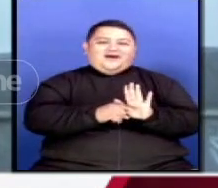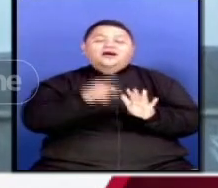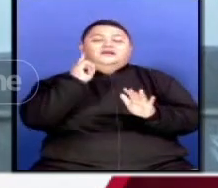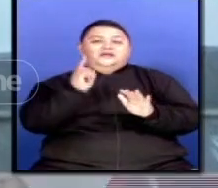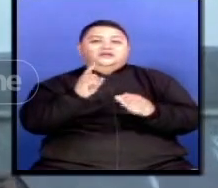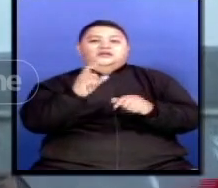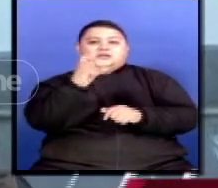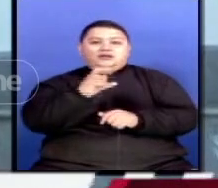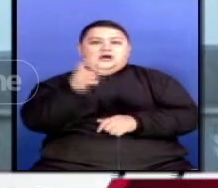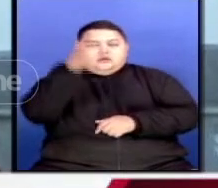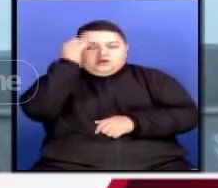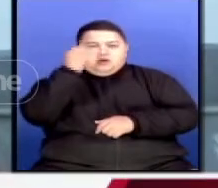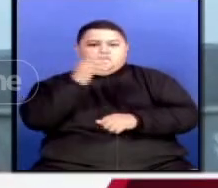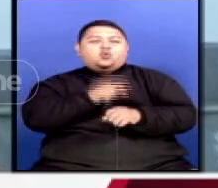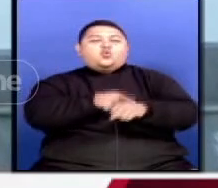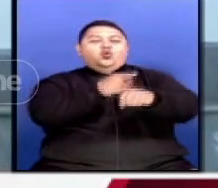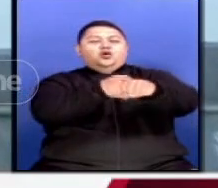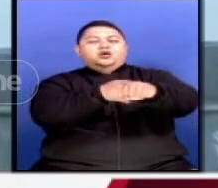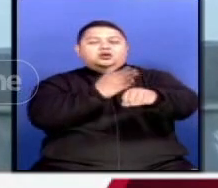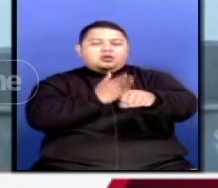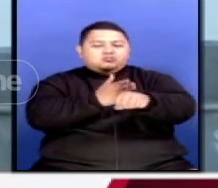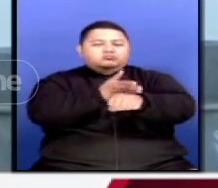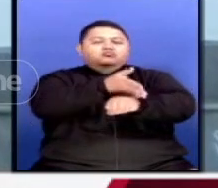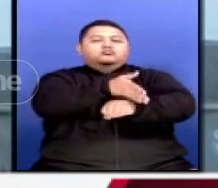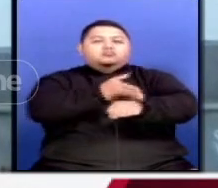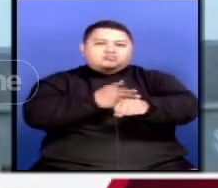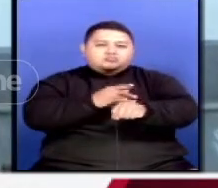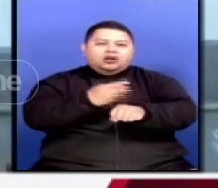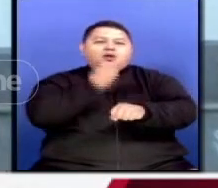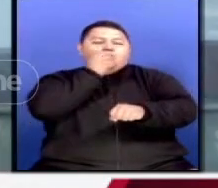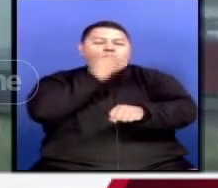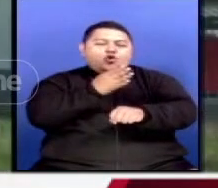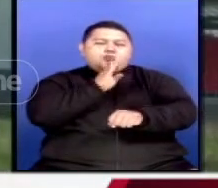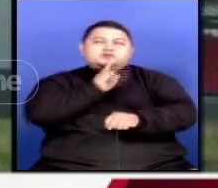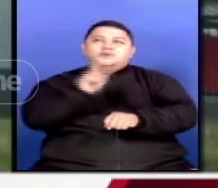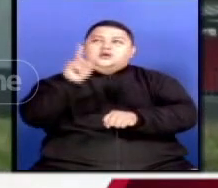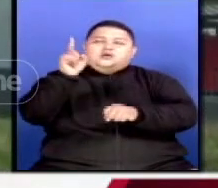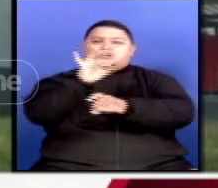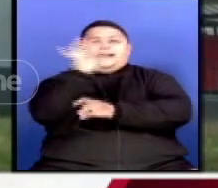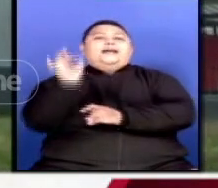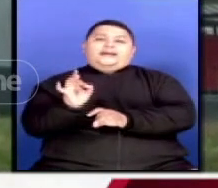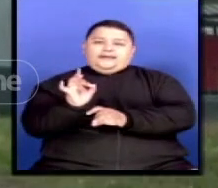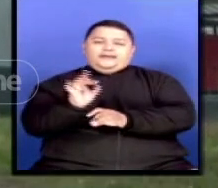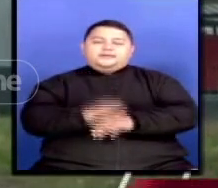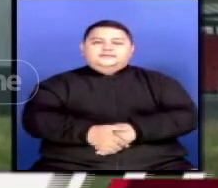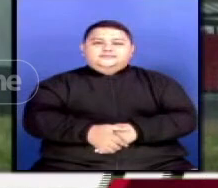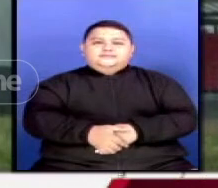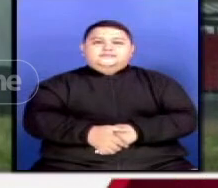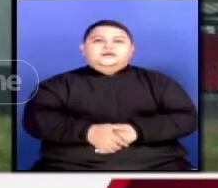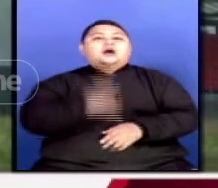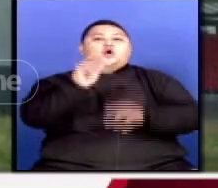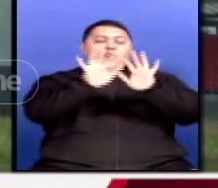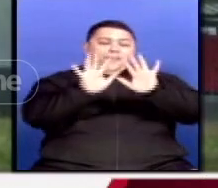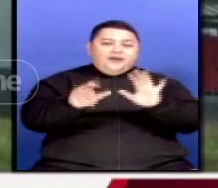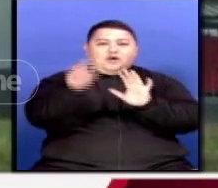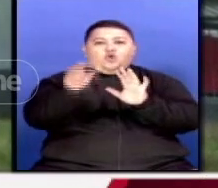kita akan semakin bisa dipercaya bahwa makanan-makanannya halal. Dengan banyaknya juru sembelih halal yang dilatih, maka